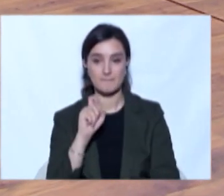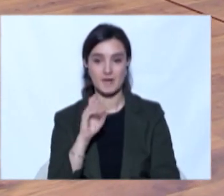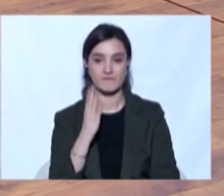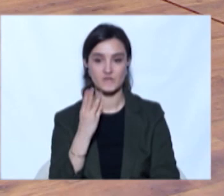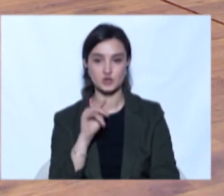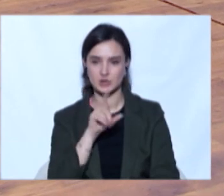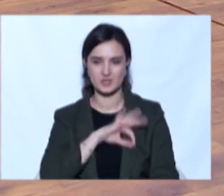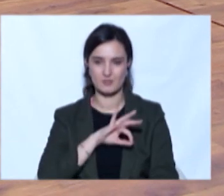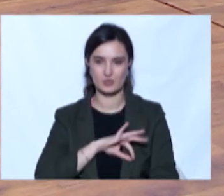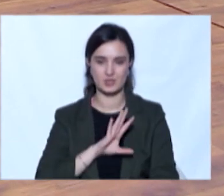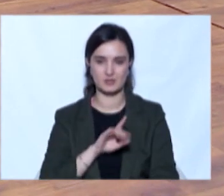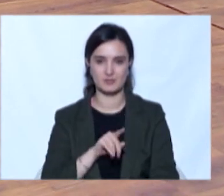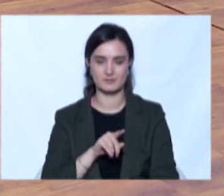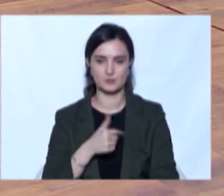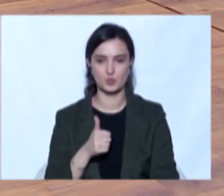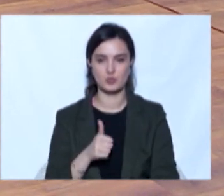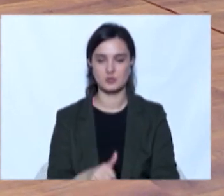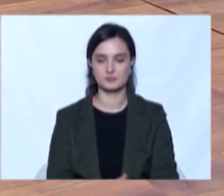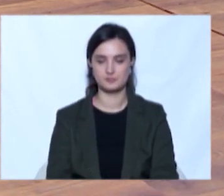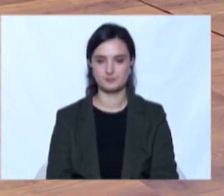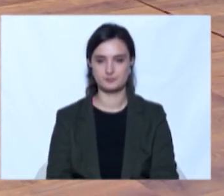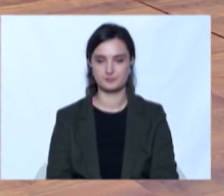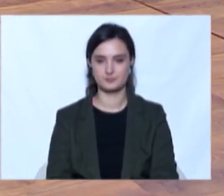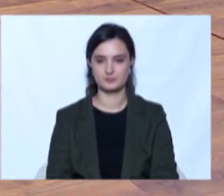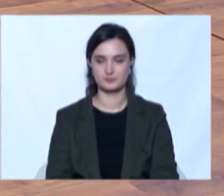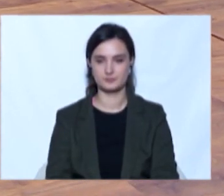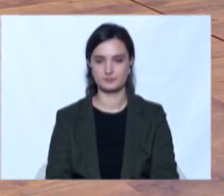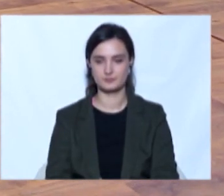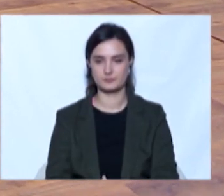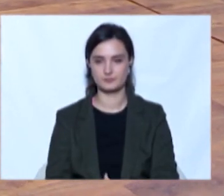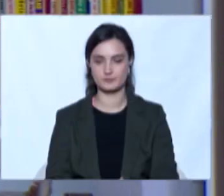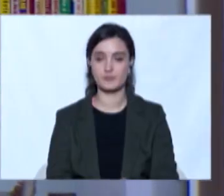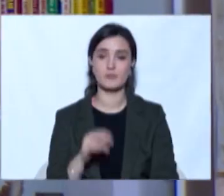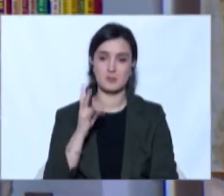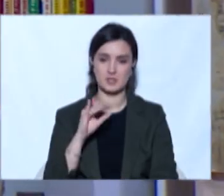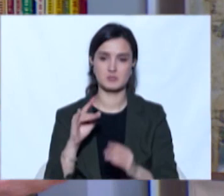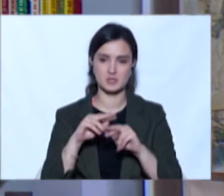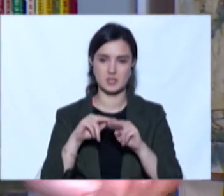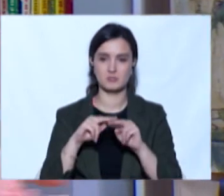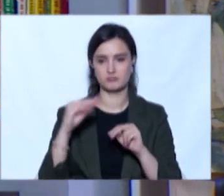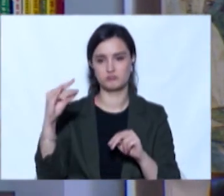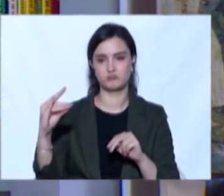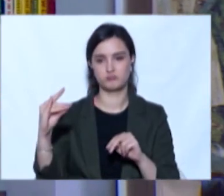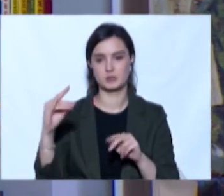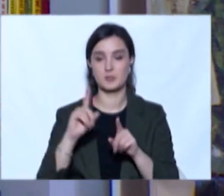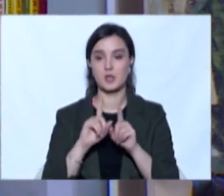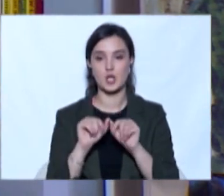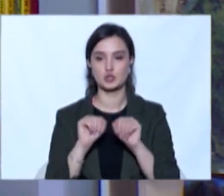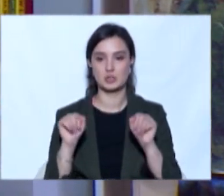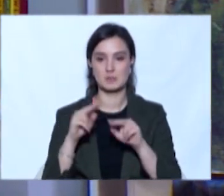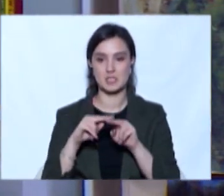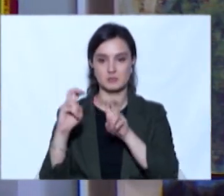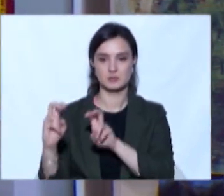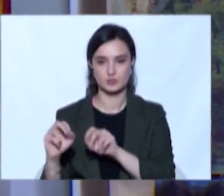არ გამოიყენება ესე როგორც ვთქვათ პრაქტიკული თვალსაზრისით, თუმცა დგას ხოლმე და ხშირ შემთხვევაში თქვათ არ შეიძლება ხოლმე ამ